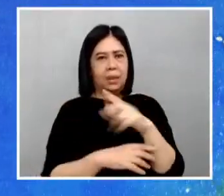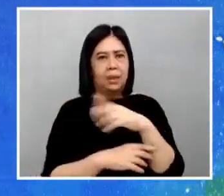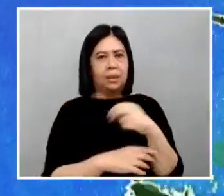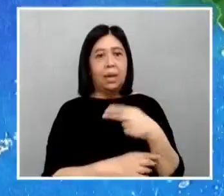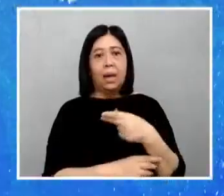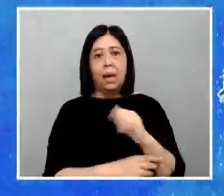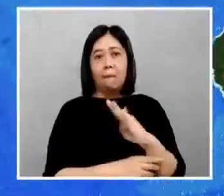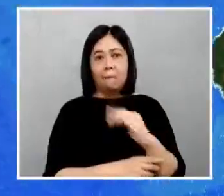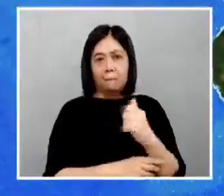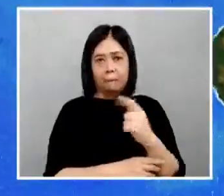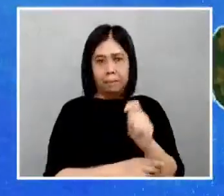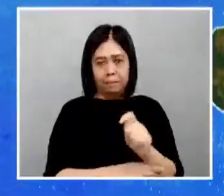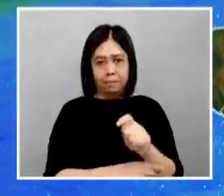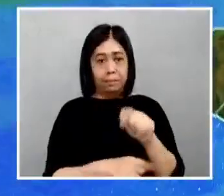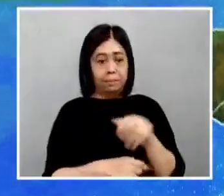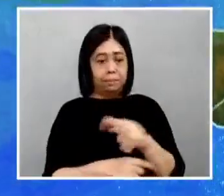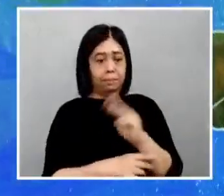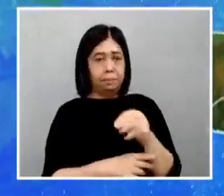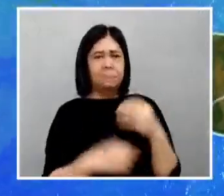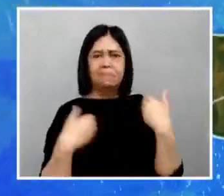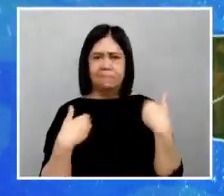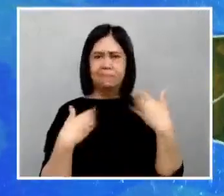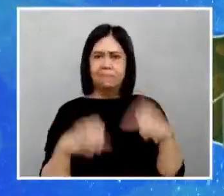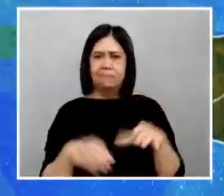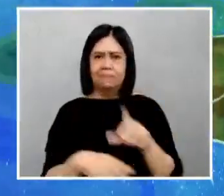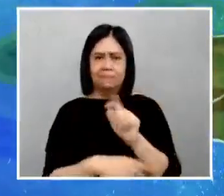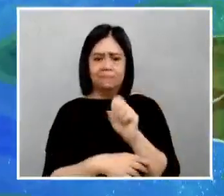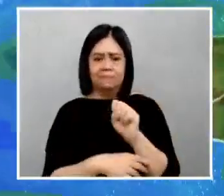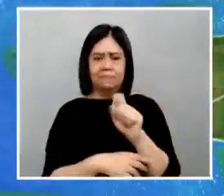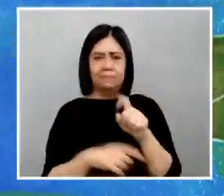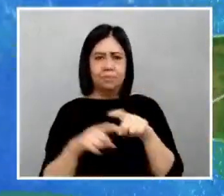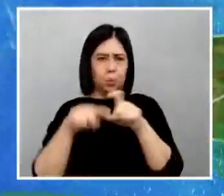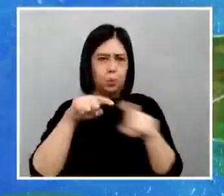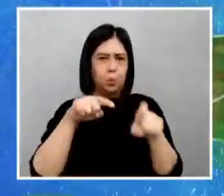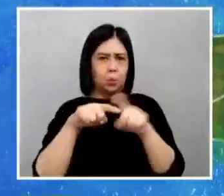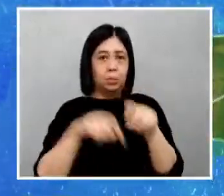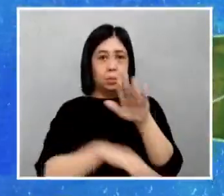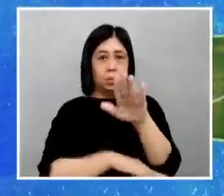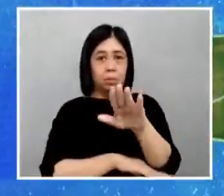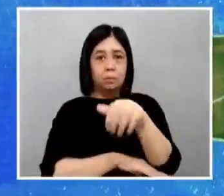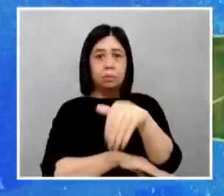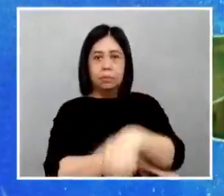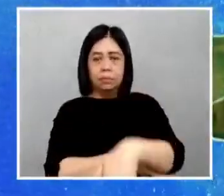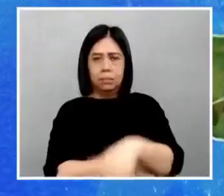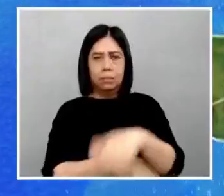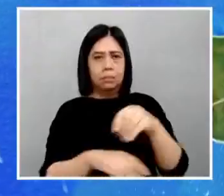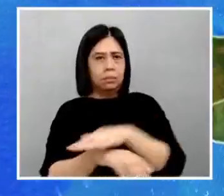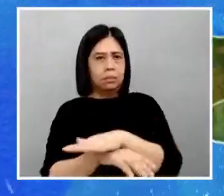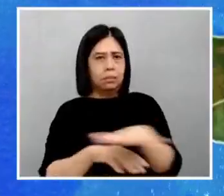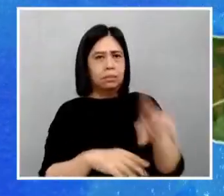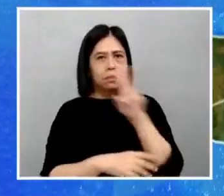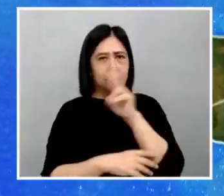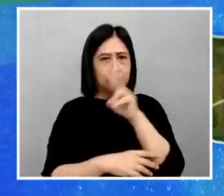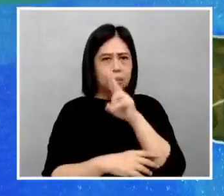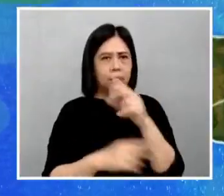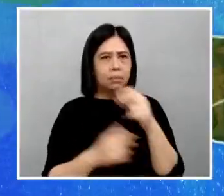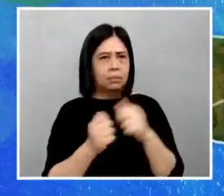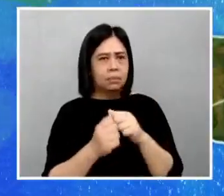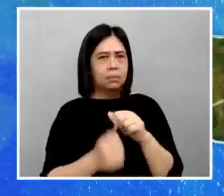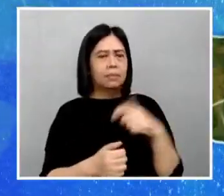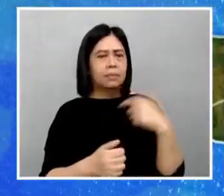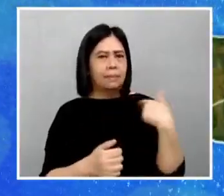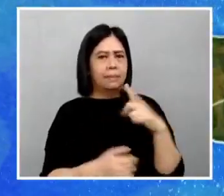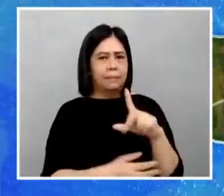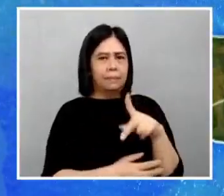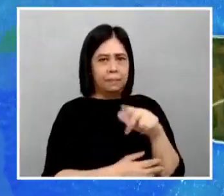Manila, may chance rin ng thunderstorm sa hapon o gabi. Makakaapekto naman sa halos buong Visayas ang extension ng low-pressure area.